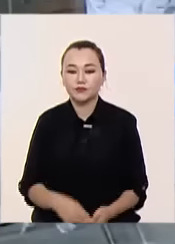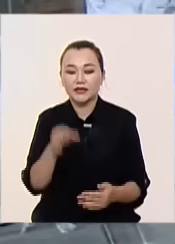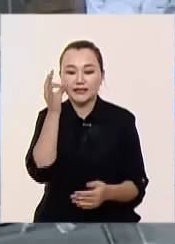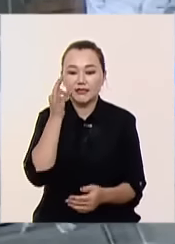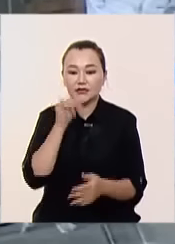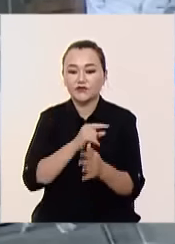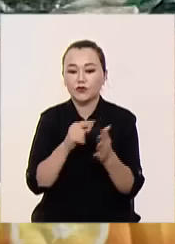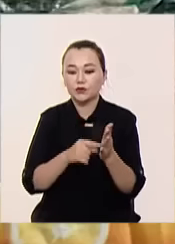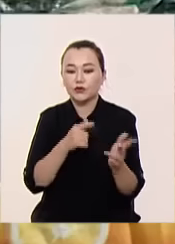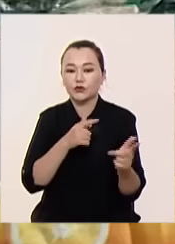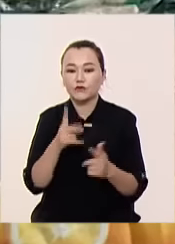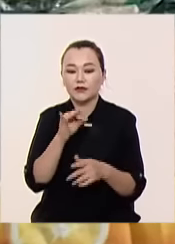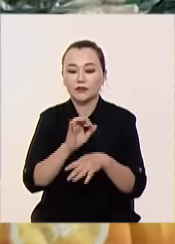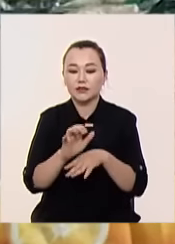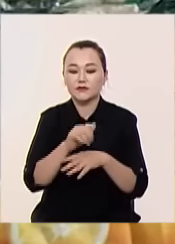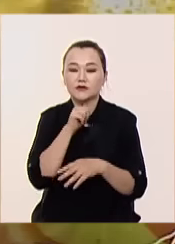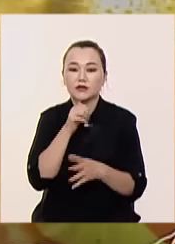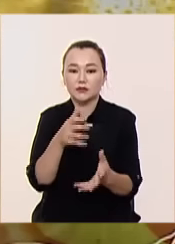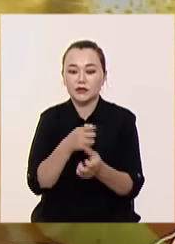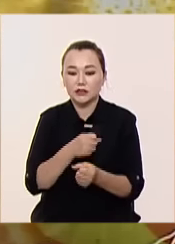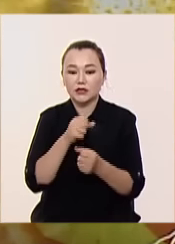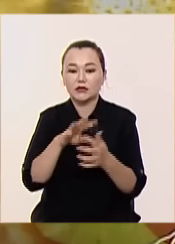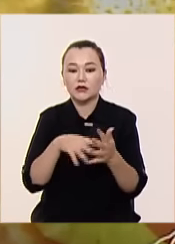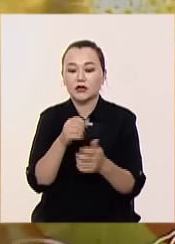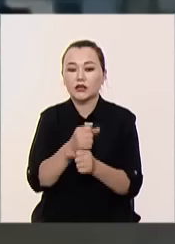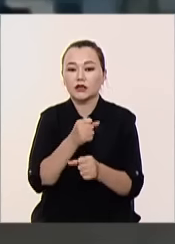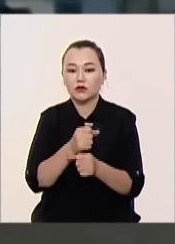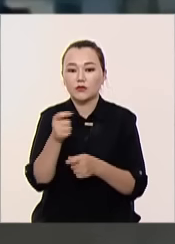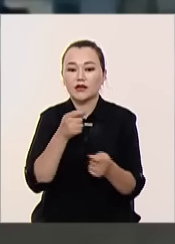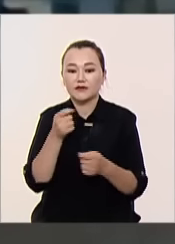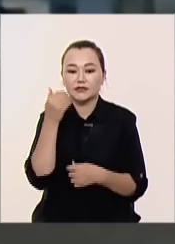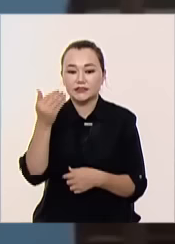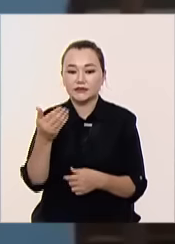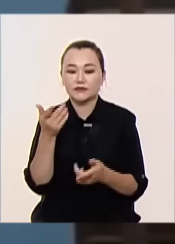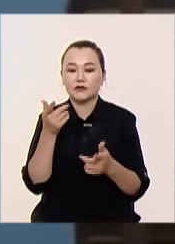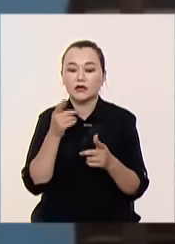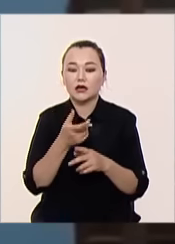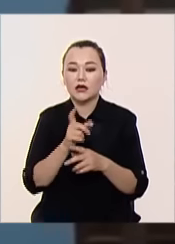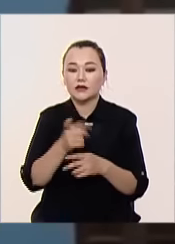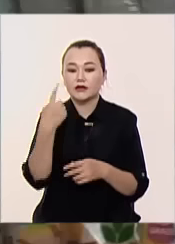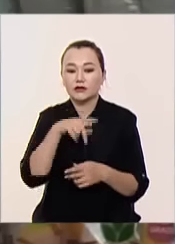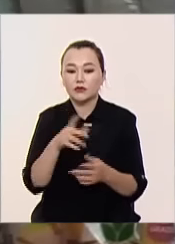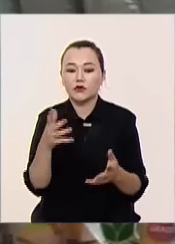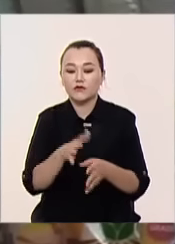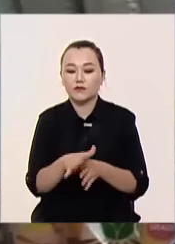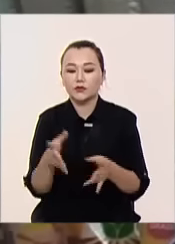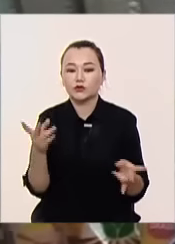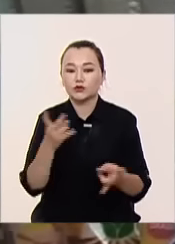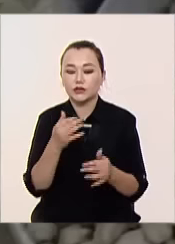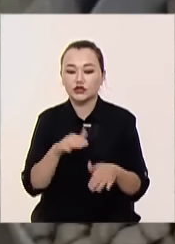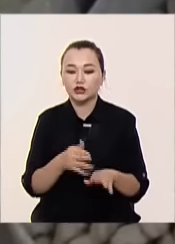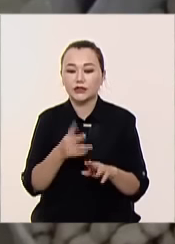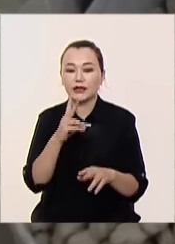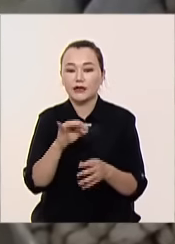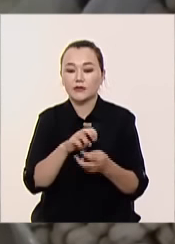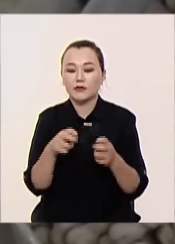Сладкий вопрос. Готовы ли производители сахара принять концепцию, разработанную в правительстве? Какие требования им придется выполнять? И решит ли это